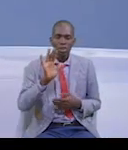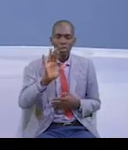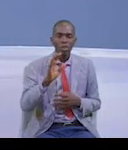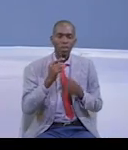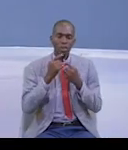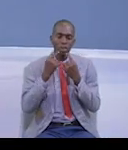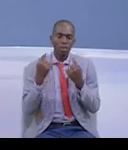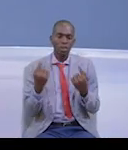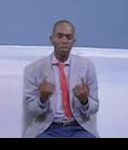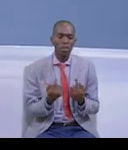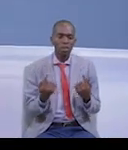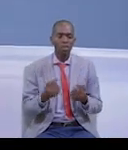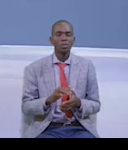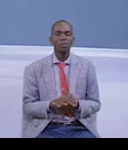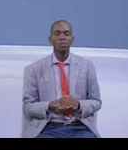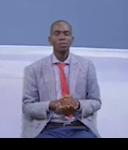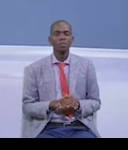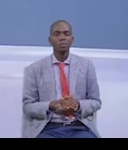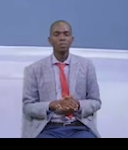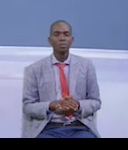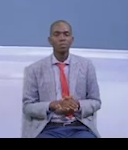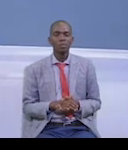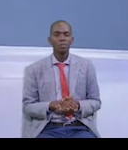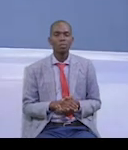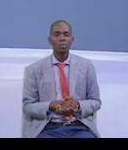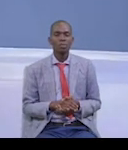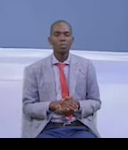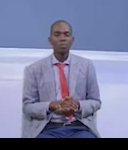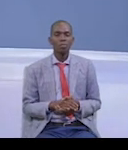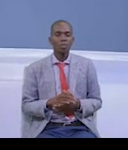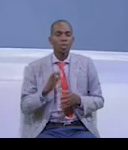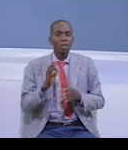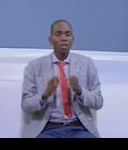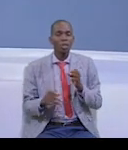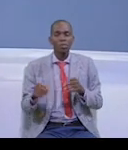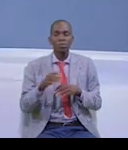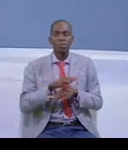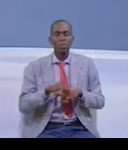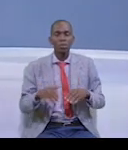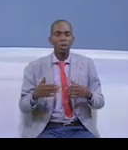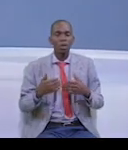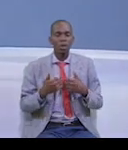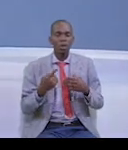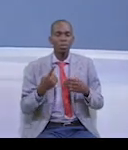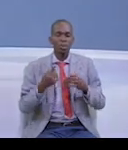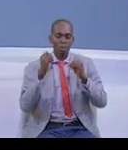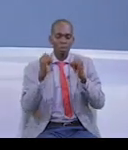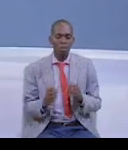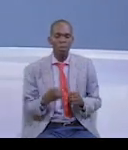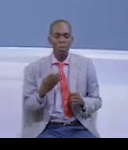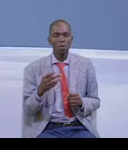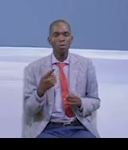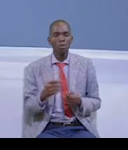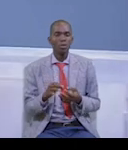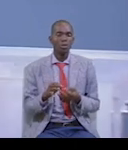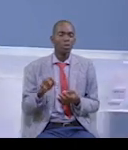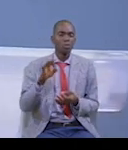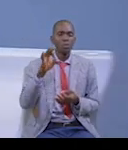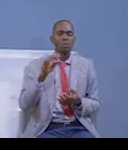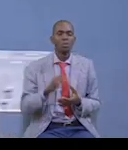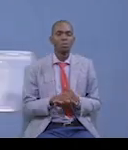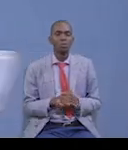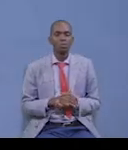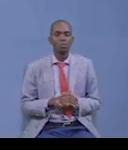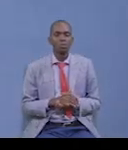sin, ఇజ్రాయెల్ ప్రజలకు ఆ రీతిగా కనబరచునై ఉన్నాను. If you do not have the power of the spirit, ఆత్మావేశం ఆత్మశక్తి